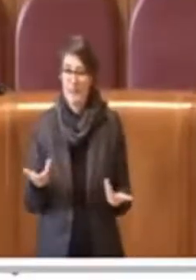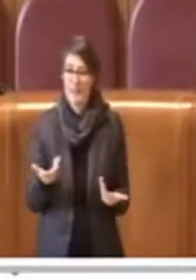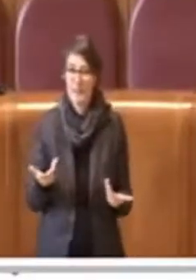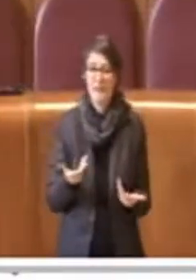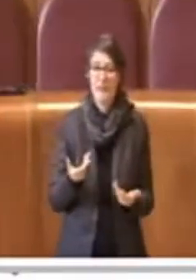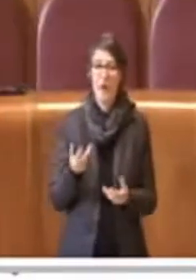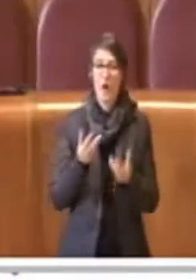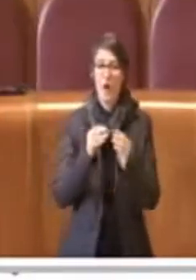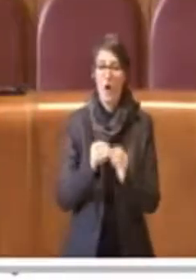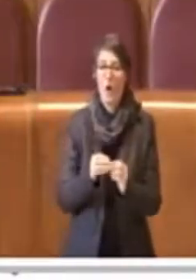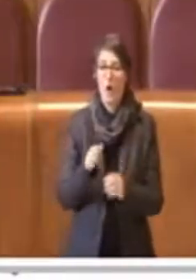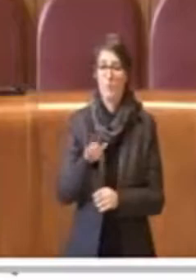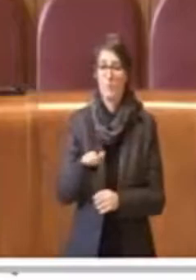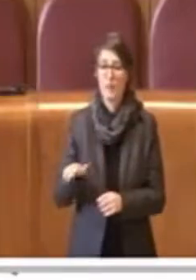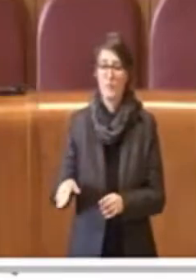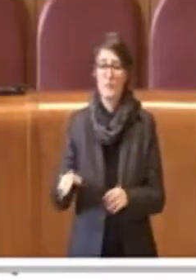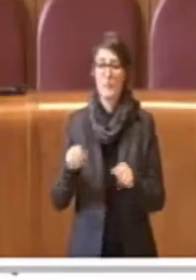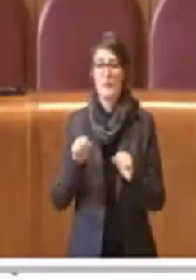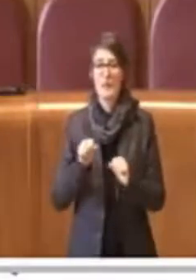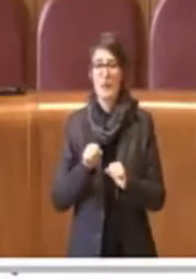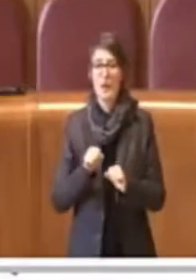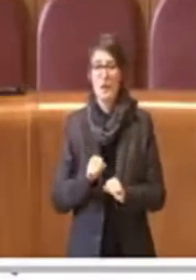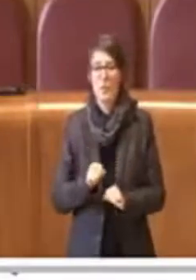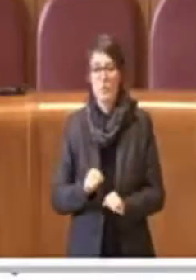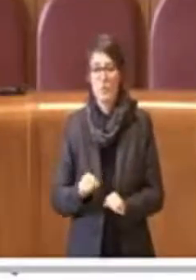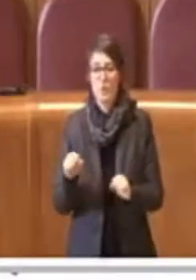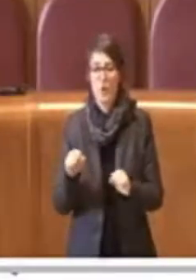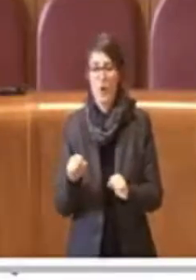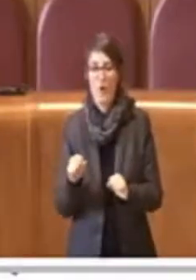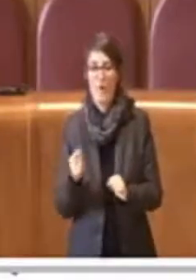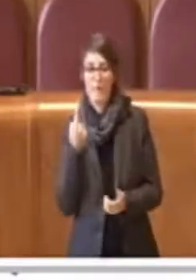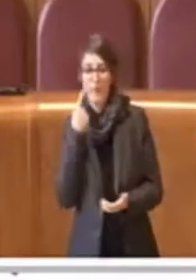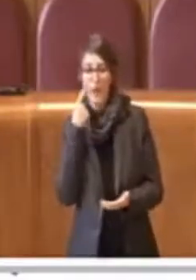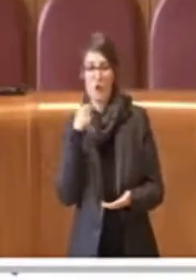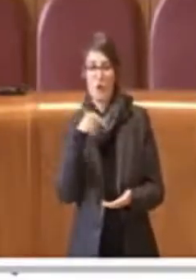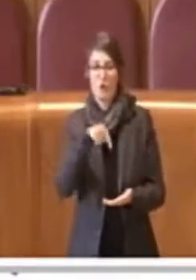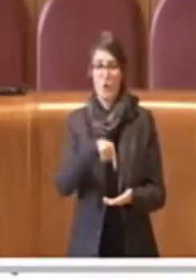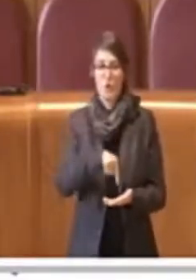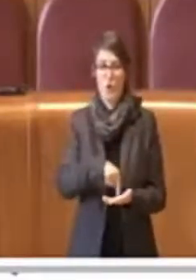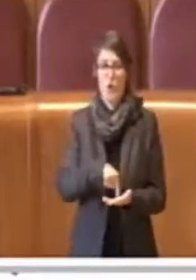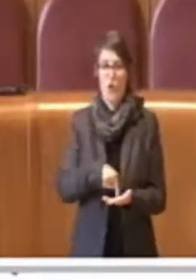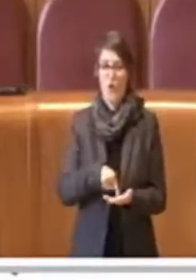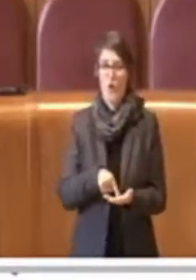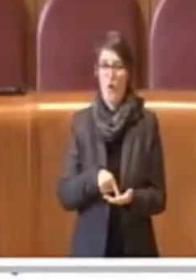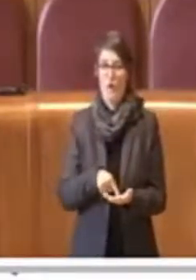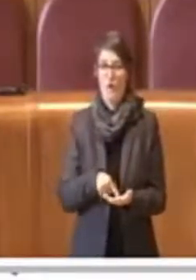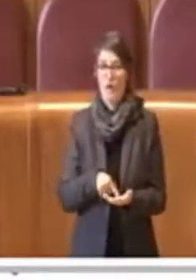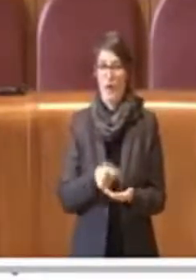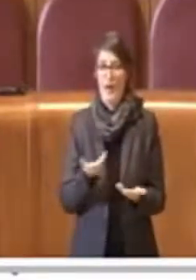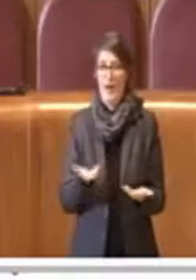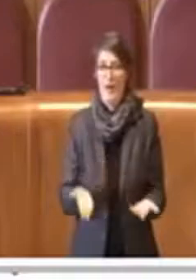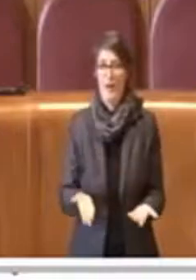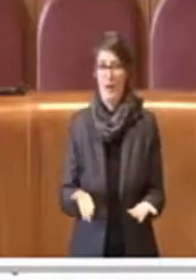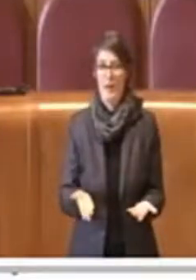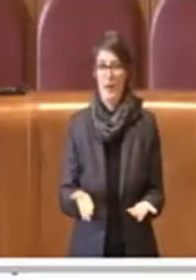possano veramente ritrovare il loro quasi un habitat naturale all'interno del territorio,